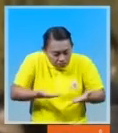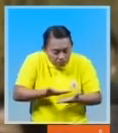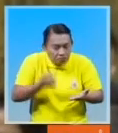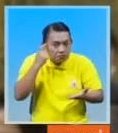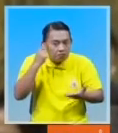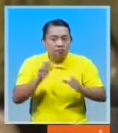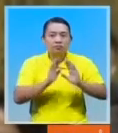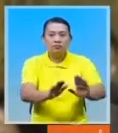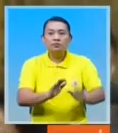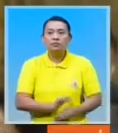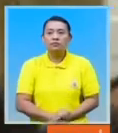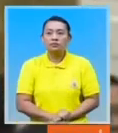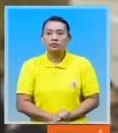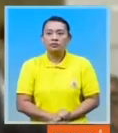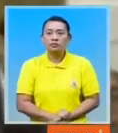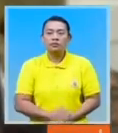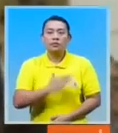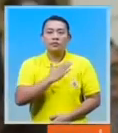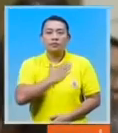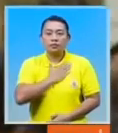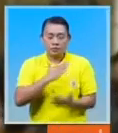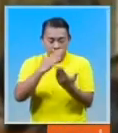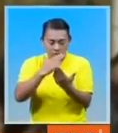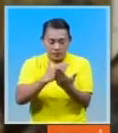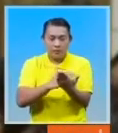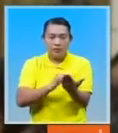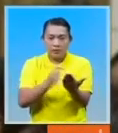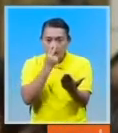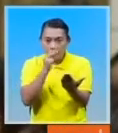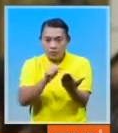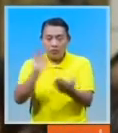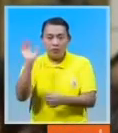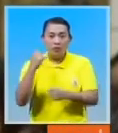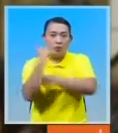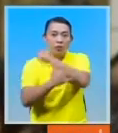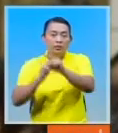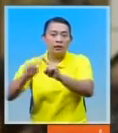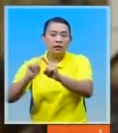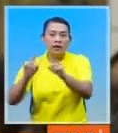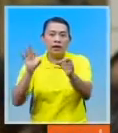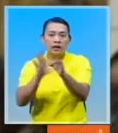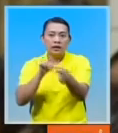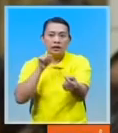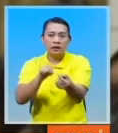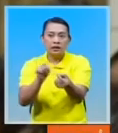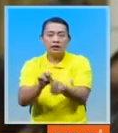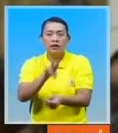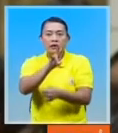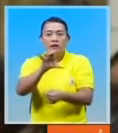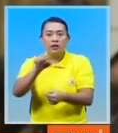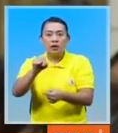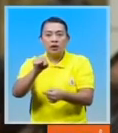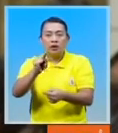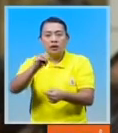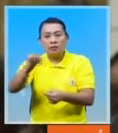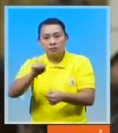มีข้อมูลอยู่ในมือที่ว่าประเทศต่างๆราคาขึ้น700เทียบกับ10เมกเท่